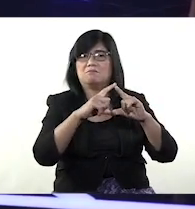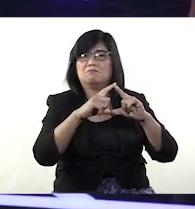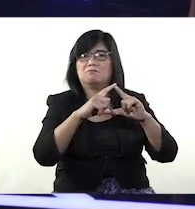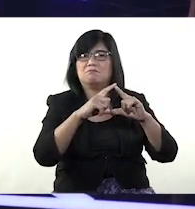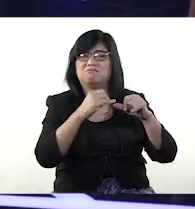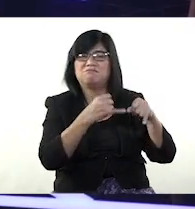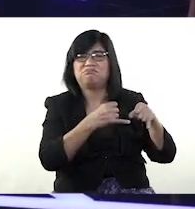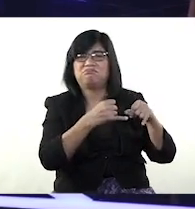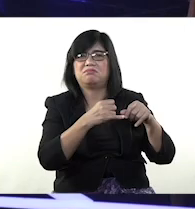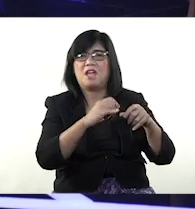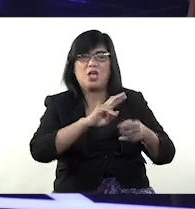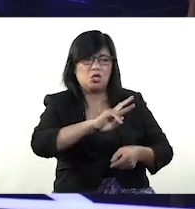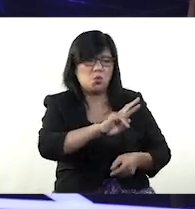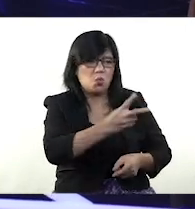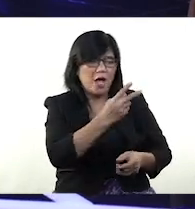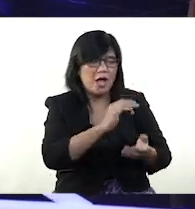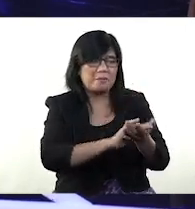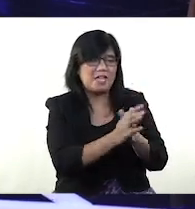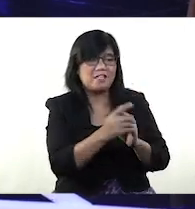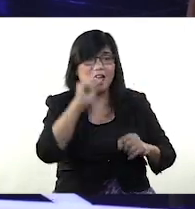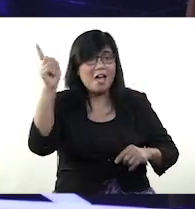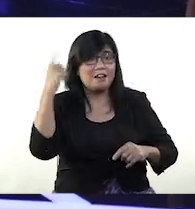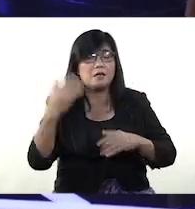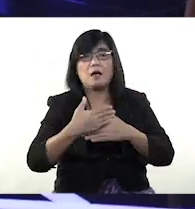Hai juga akan mengikat korban bullying